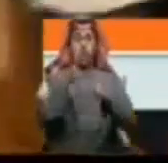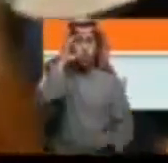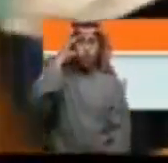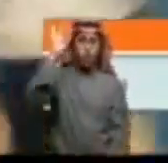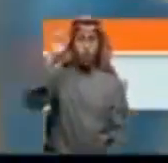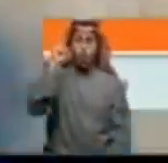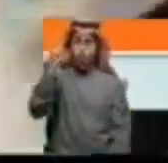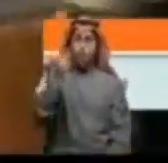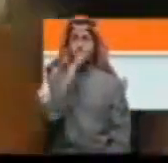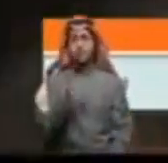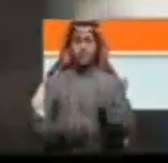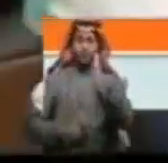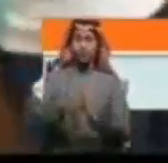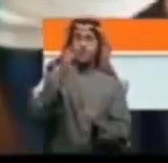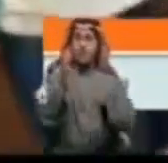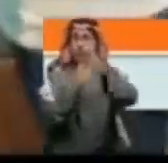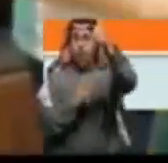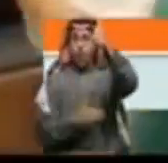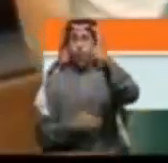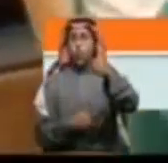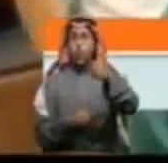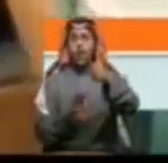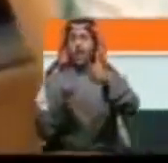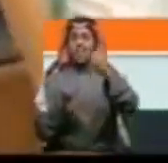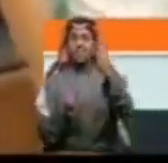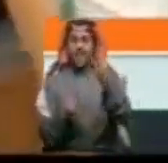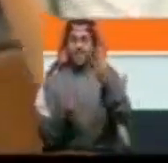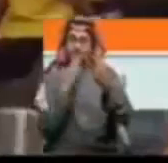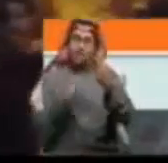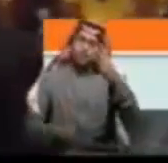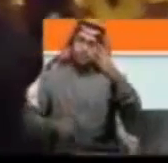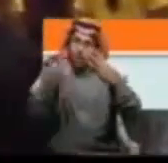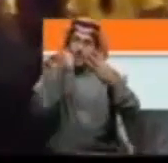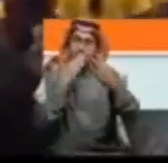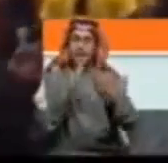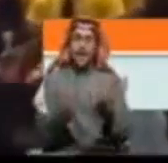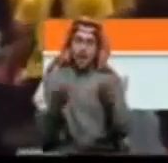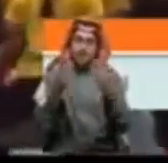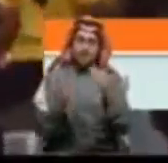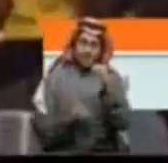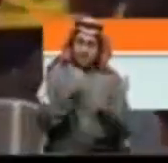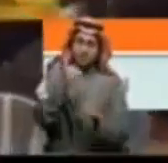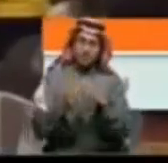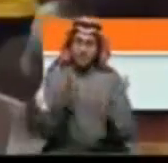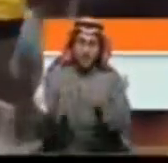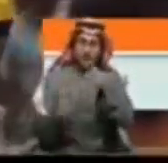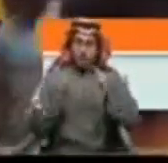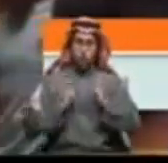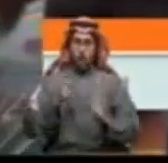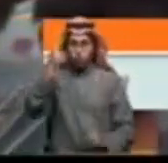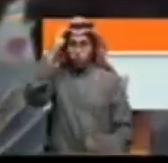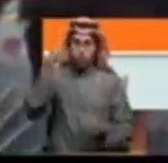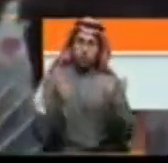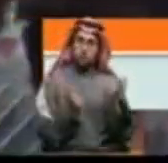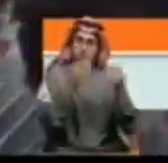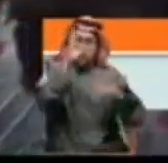790 طالبا وطالبة من جميع دول العالم، لتتوالى إنجازات طلابنا وطالباتنا